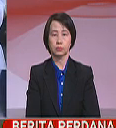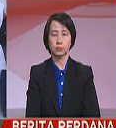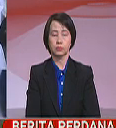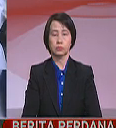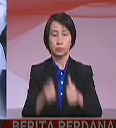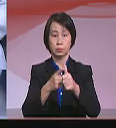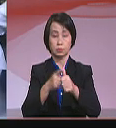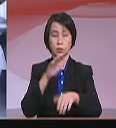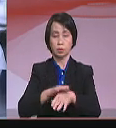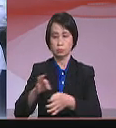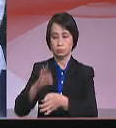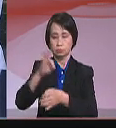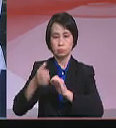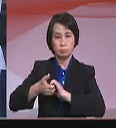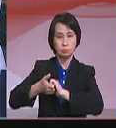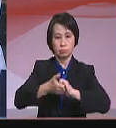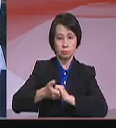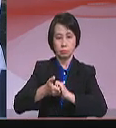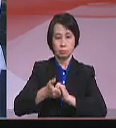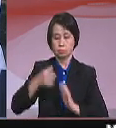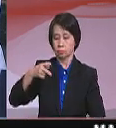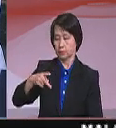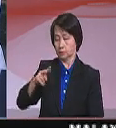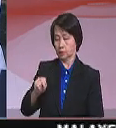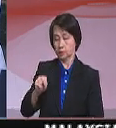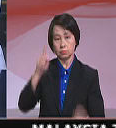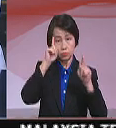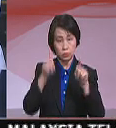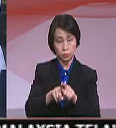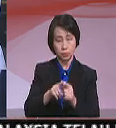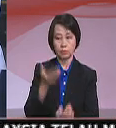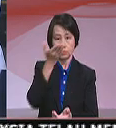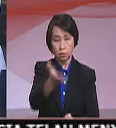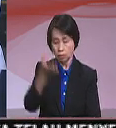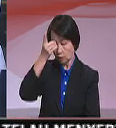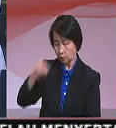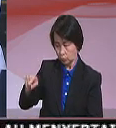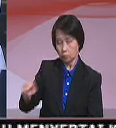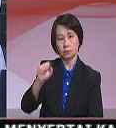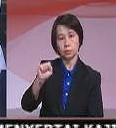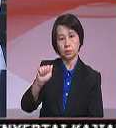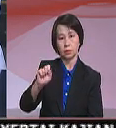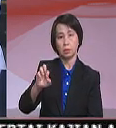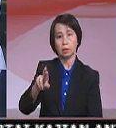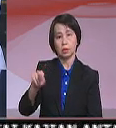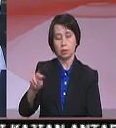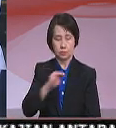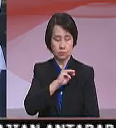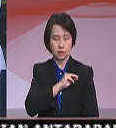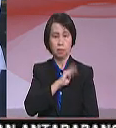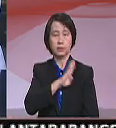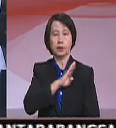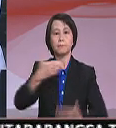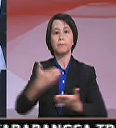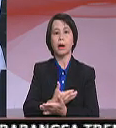Ya, terdahulu atas semangat permuafakatan, Perikatan Nasional sepakat mencadangkan Datuk Saarani Mohamad sebagai Menteri Besar Perak yang